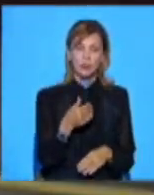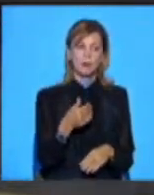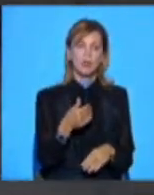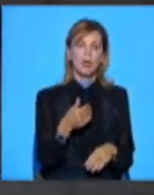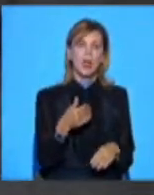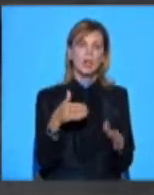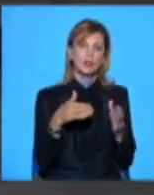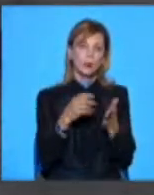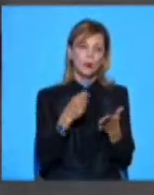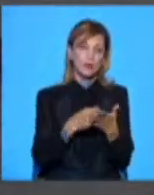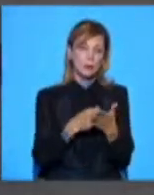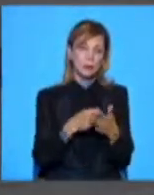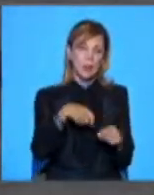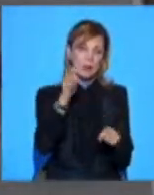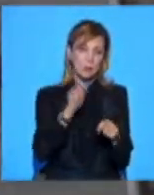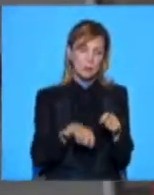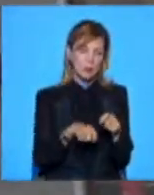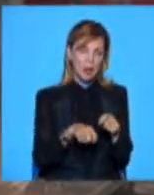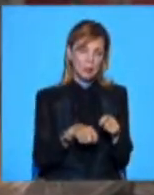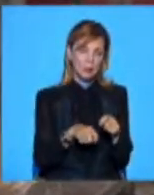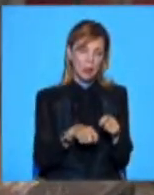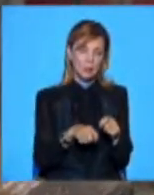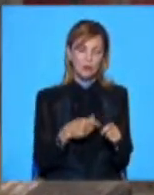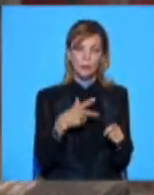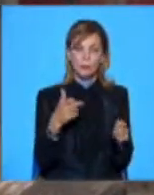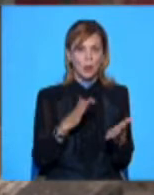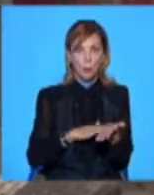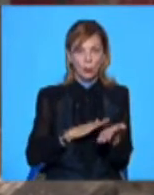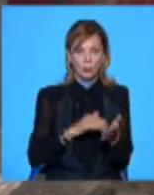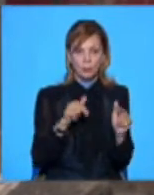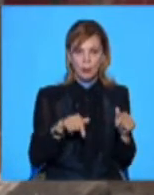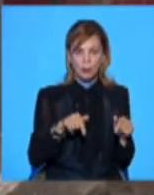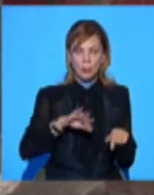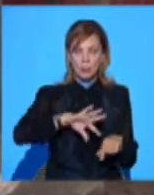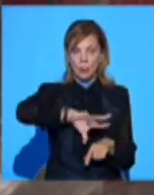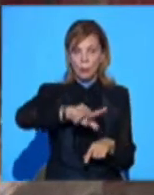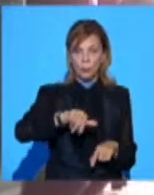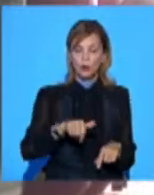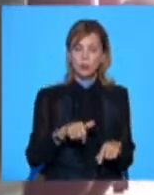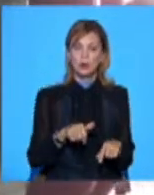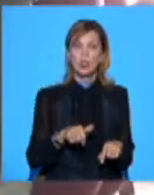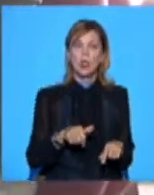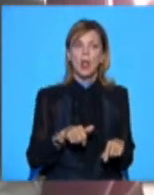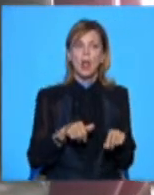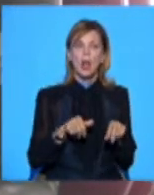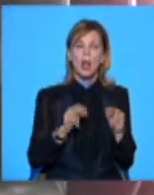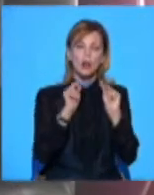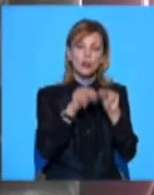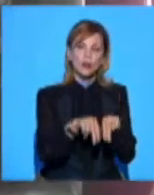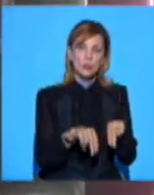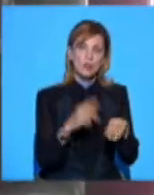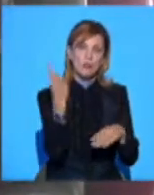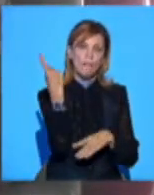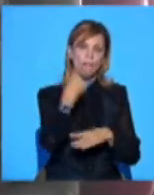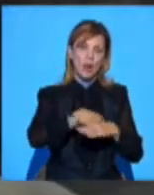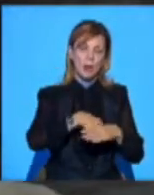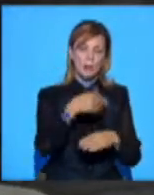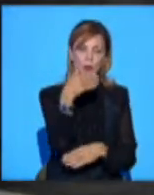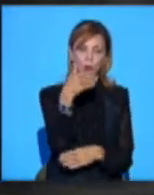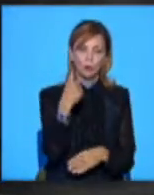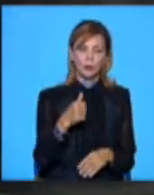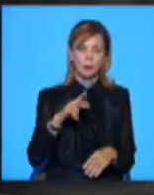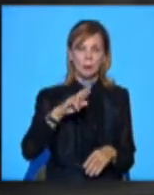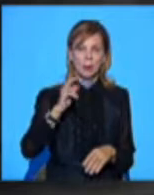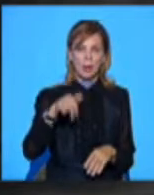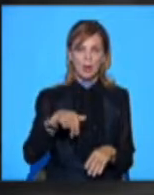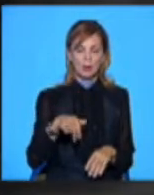nevoită să plătească și penalități nejustificate. Acest prejudiciu ar fi condus de altfel și la falimentul RAN, mai scriu procurorii DNA în